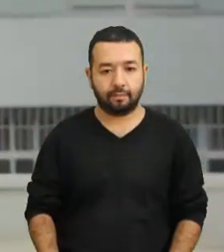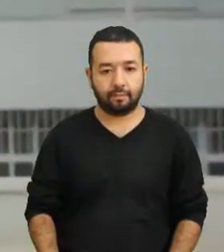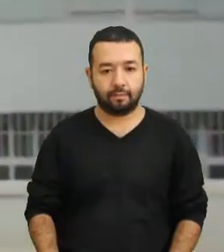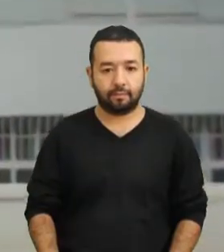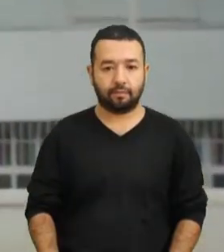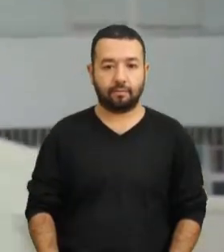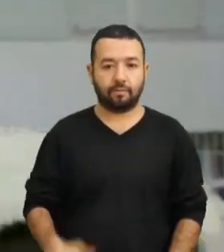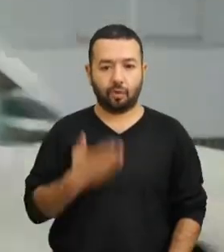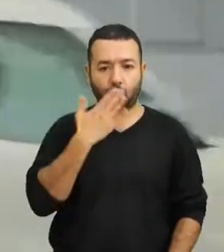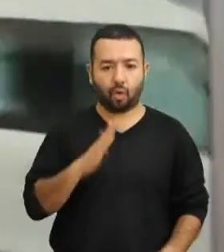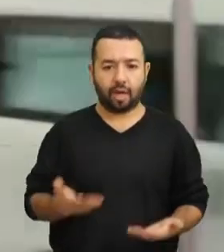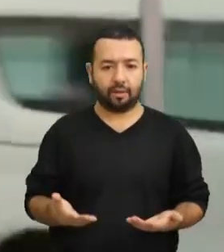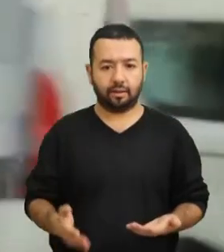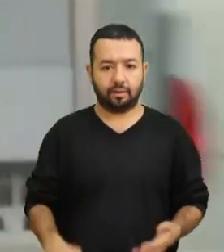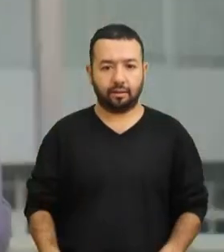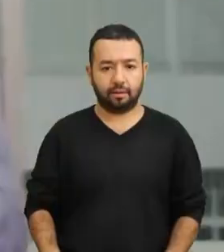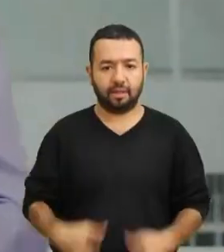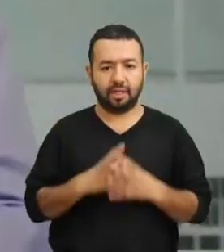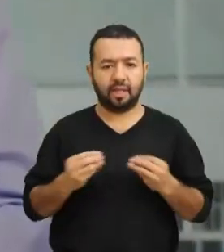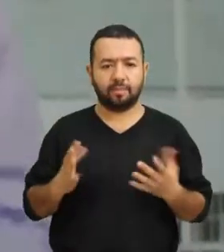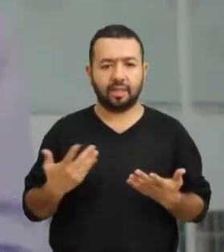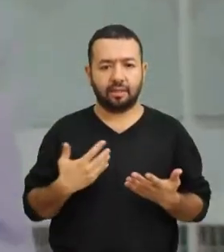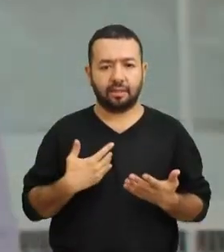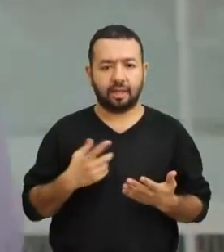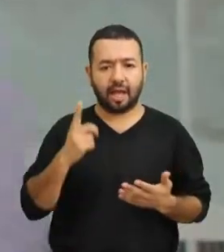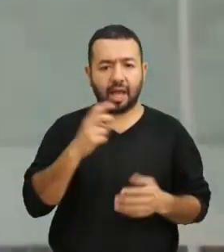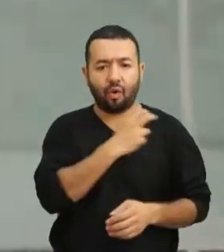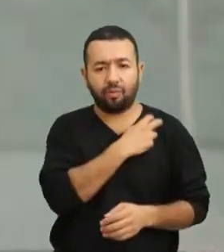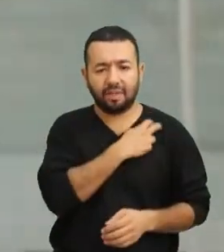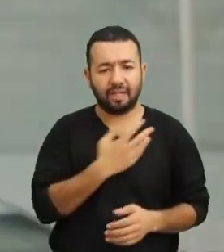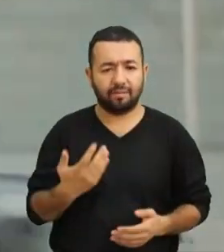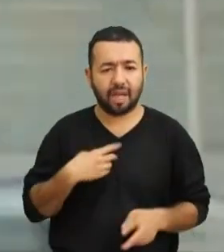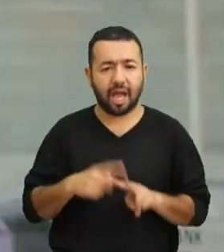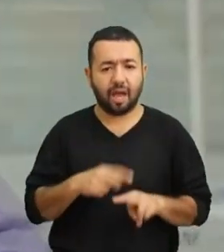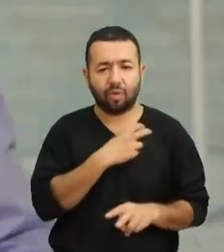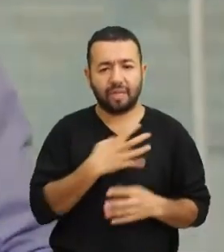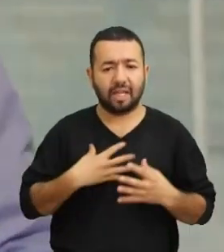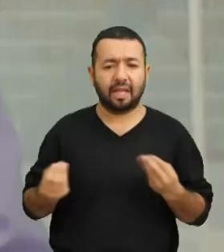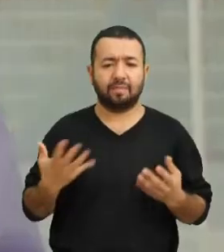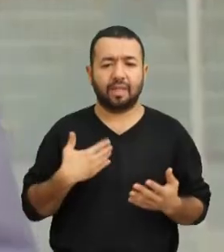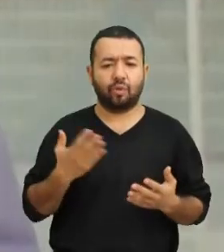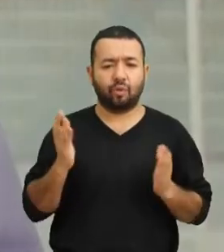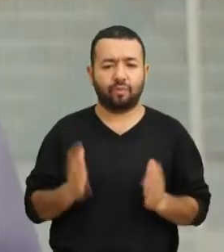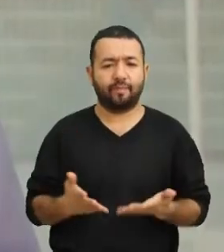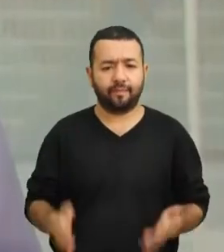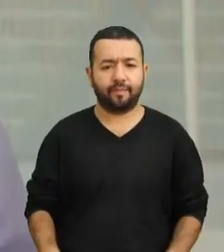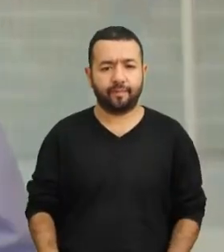başladı. Yok artık. Geçmemiş. Ayhan komiser. Geçmemiş, yok artık.